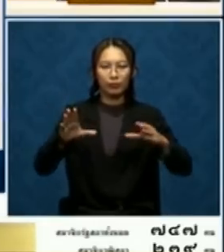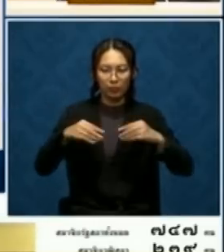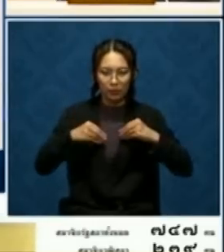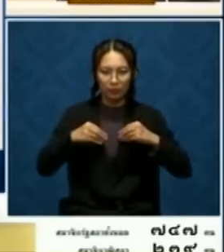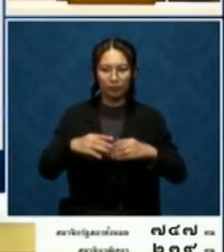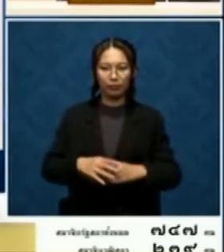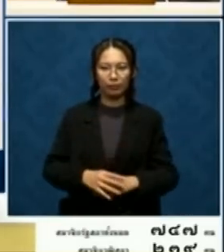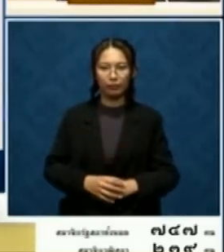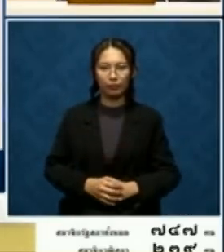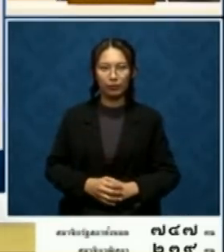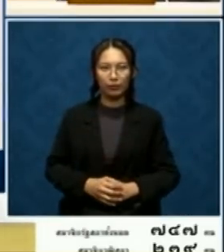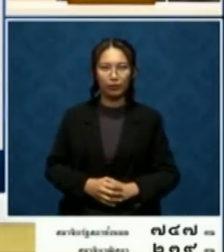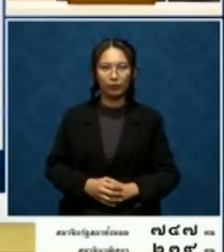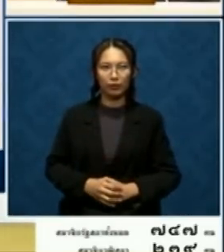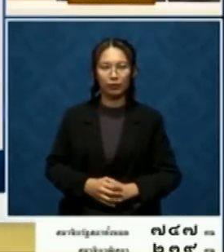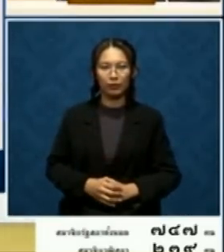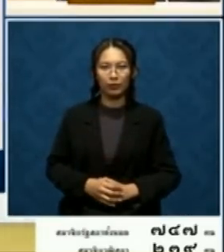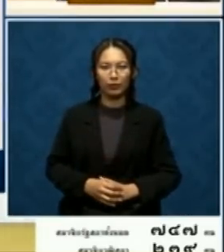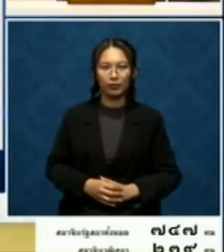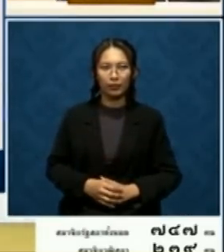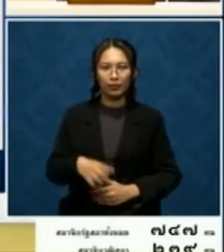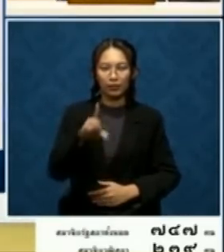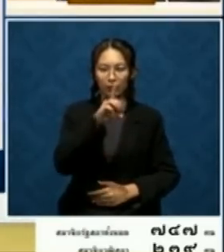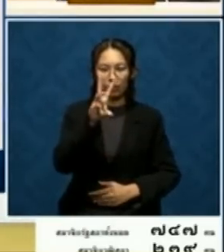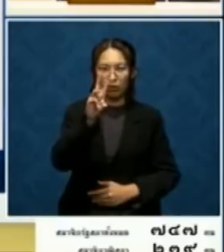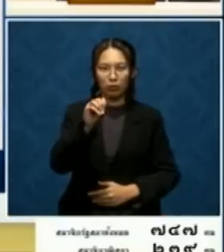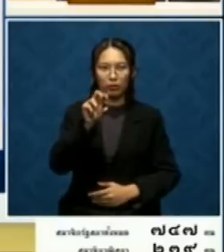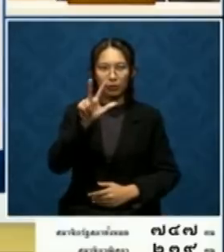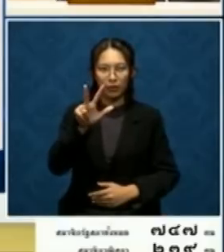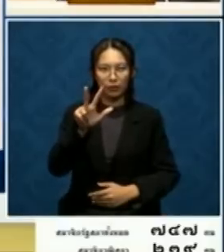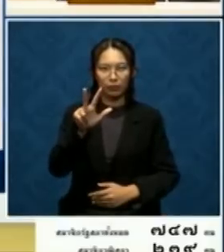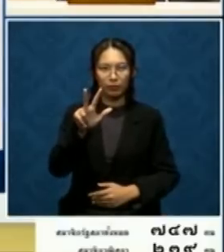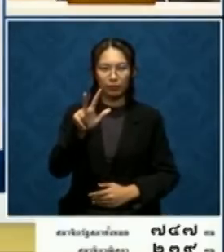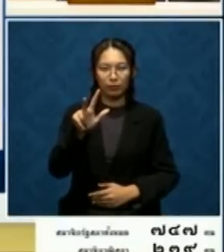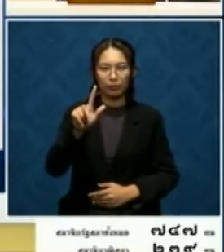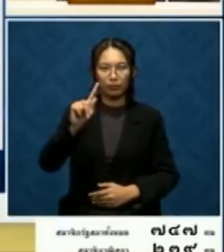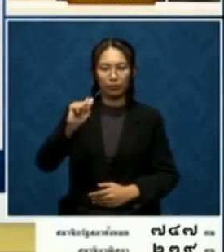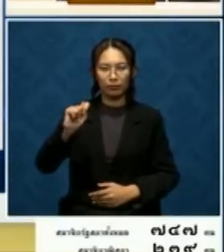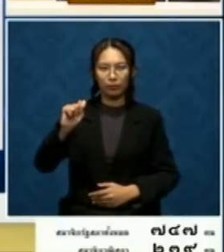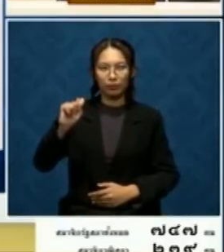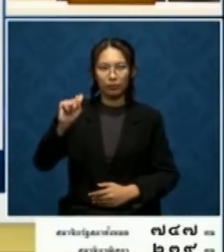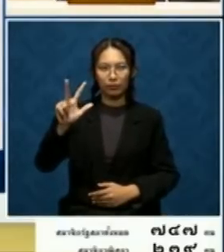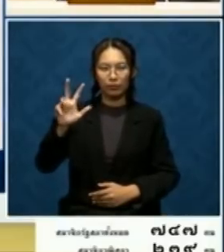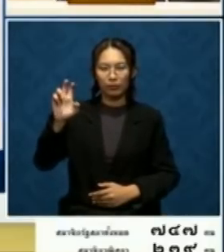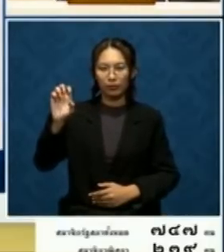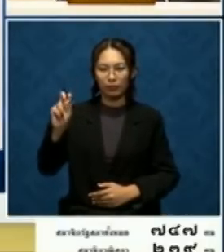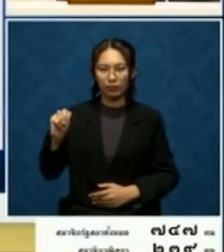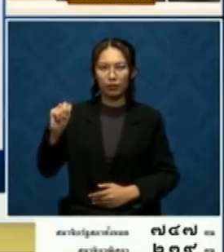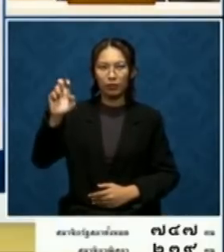กบกับคุณเศรษฐาเนี่ยแล้วก็ดูแต่ละกระทรวงเนี่ยเขาจะออกมาลักษณะไหน ทำไมฮะแล้วยังมันมีผลยังไงบ้าง